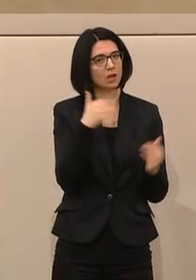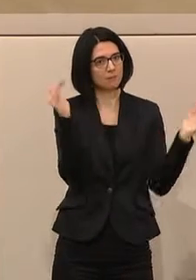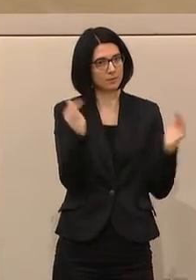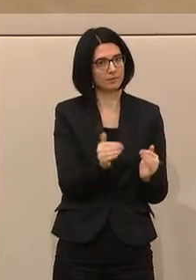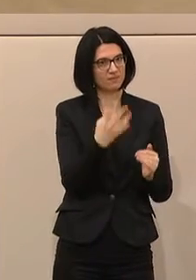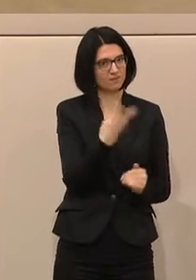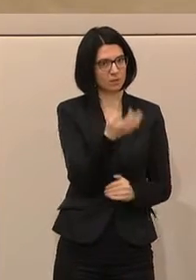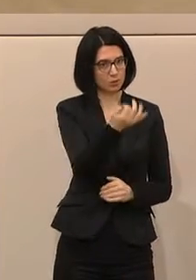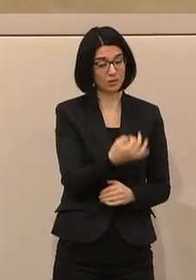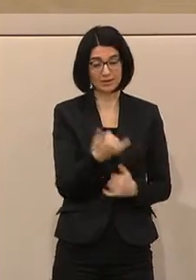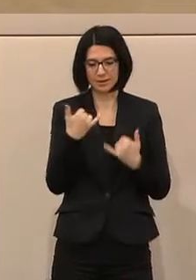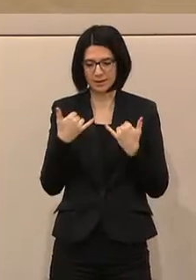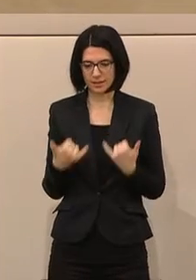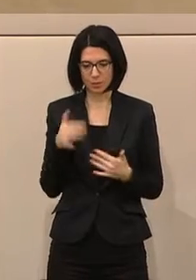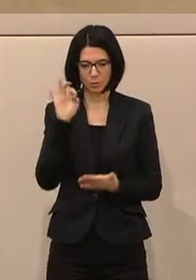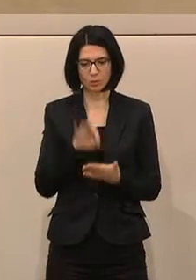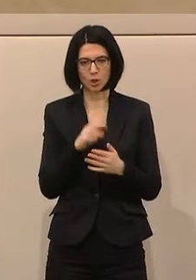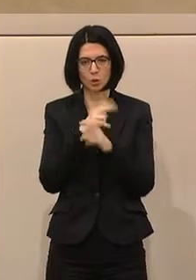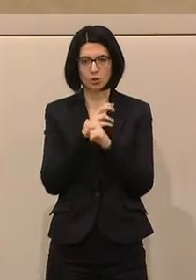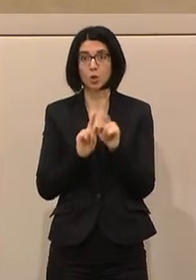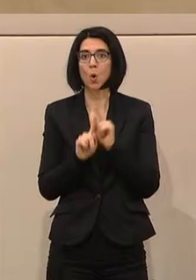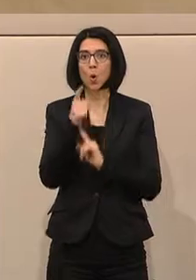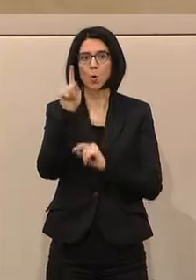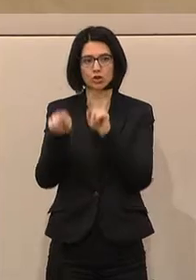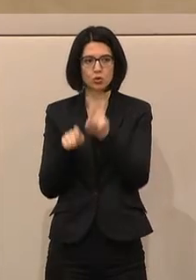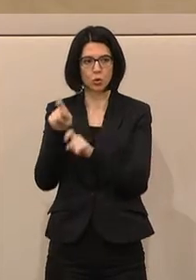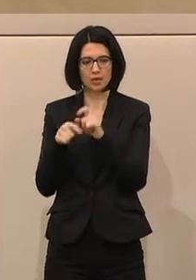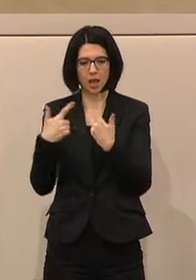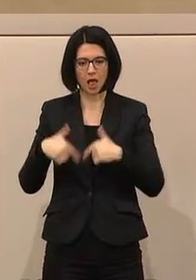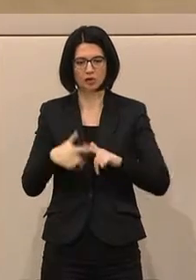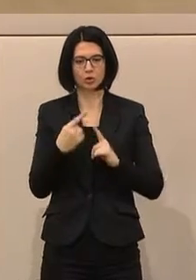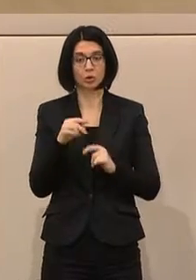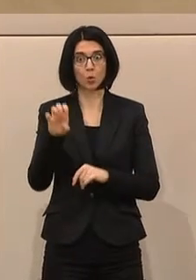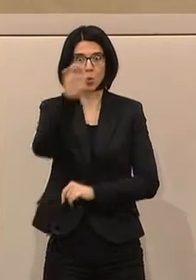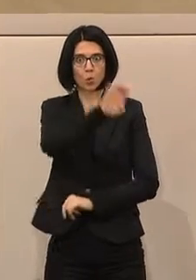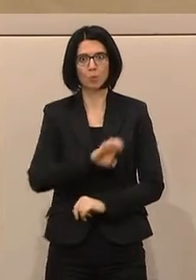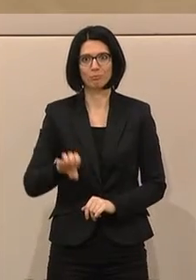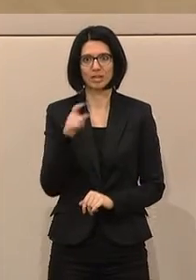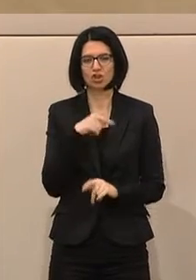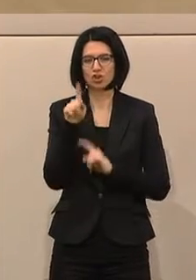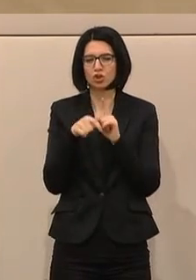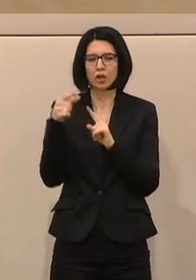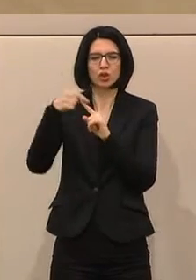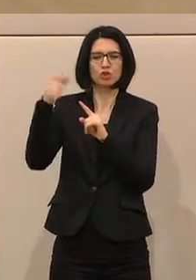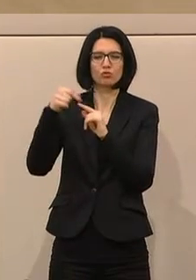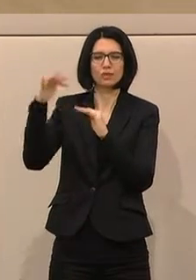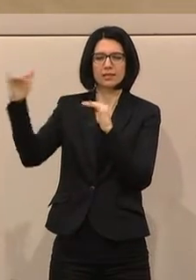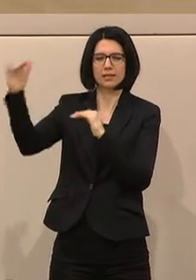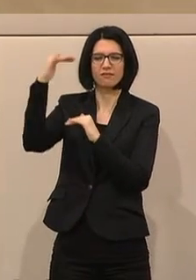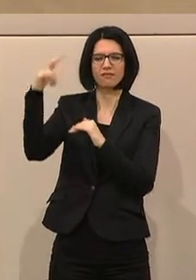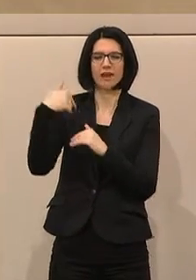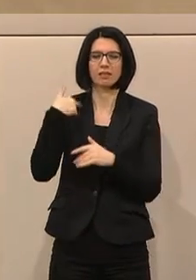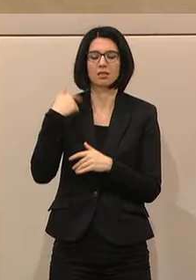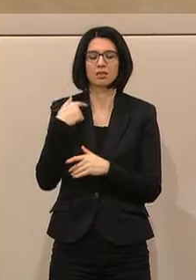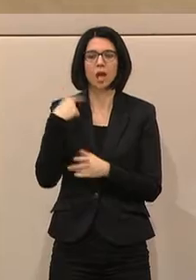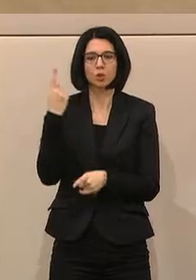so, denn derzeit ist Österreich ein Hochsteuerland. Und wir liegen im europäischen Steuerspitzenfeld auf Rang